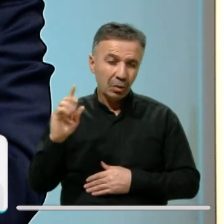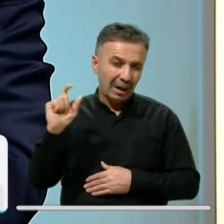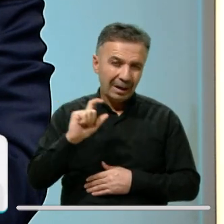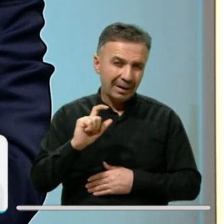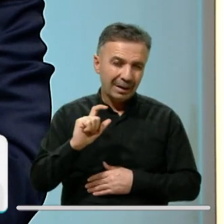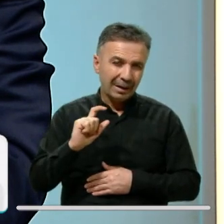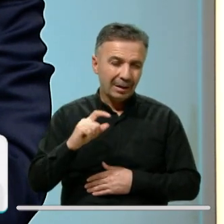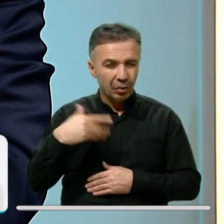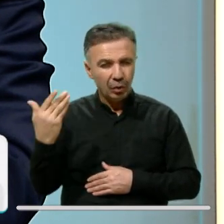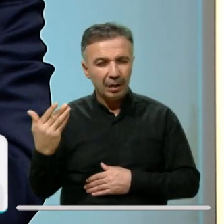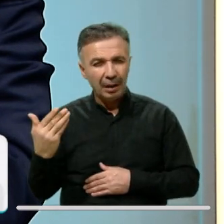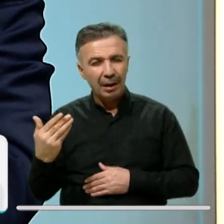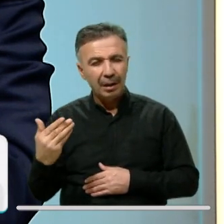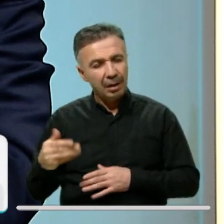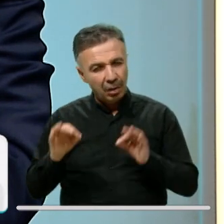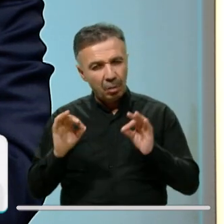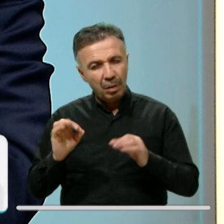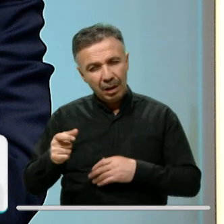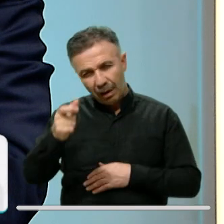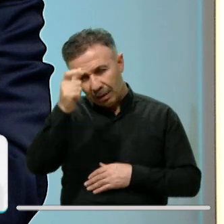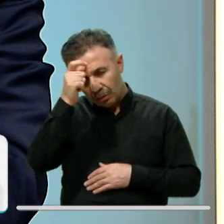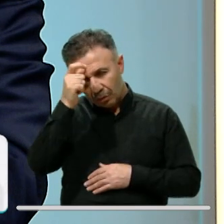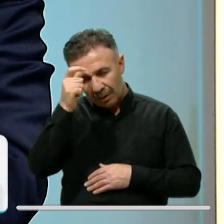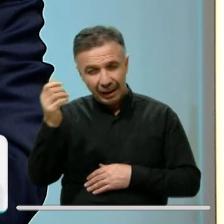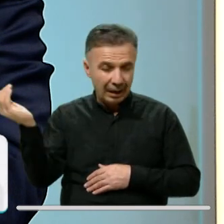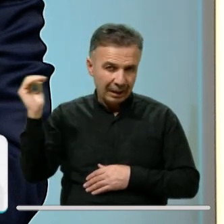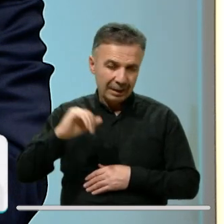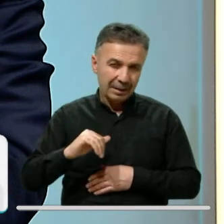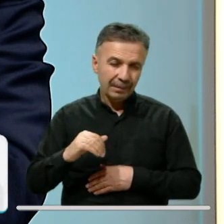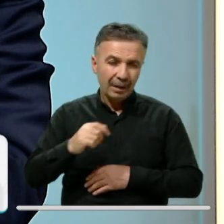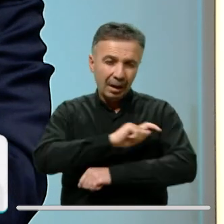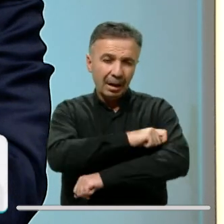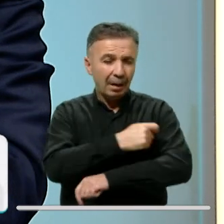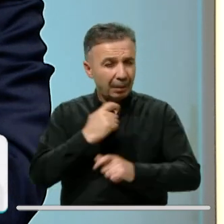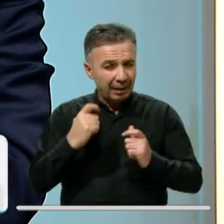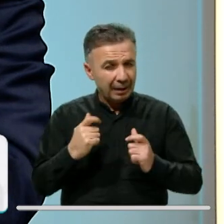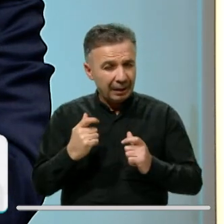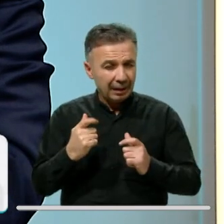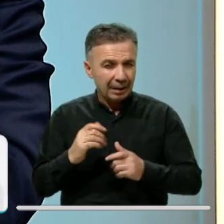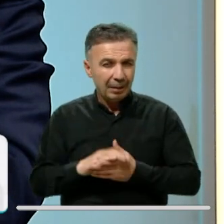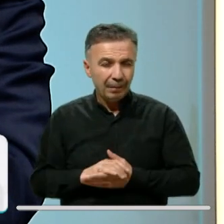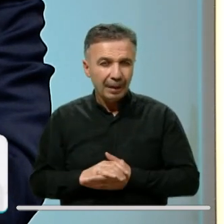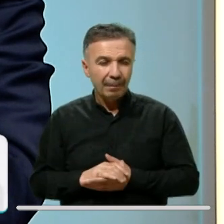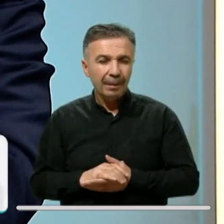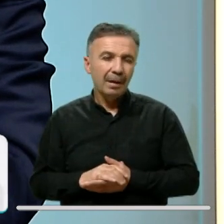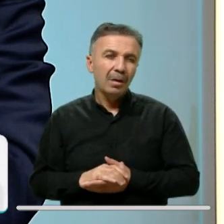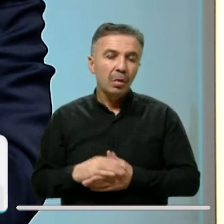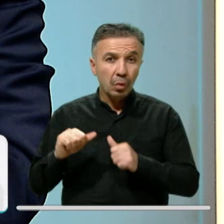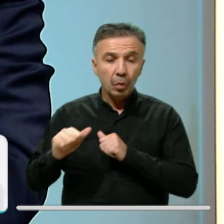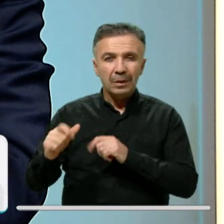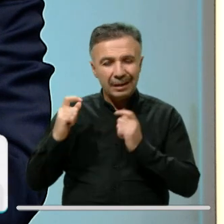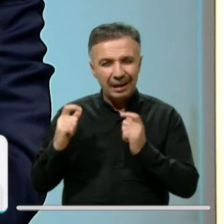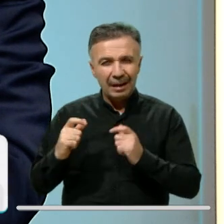olabilir. Ama yani Almanya gibi ya da daha uzak memleketler gibi veya Avustralya mesela gibi